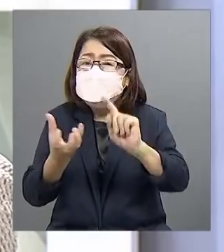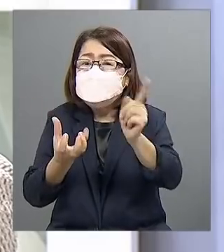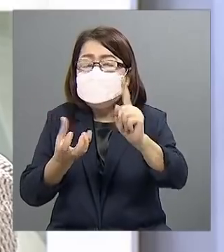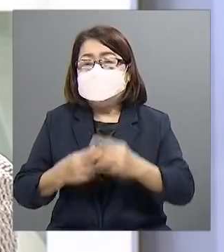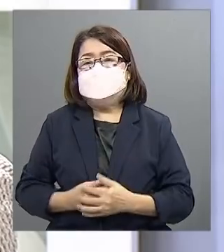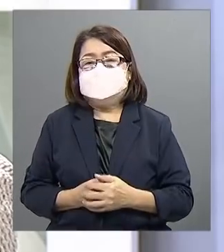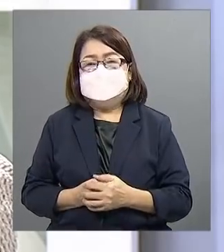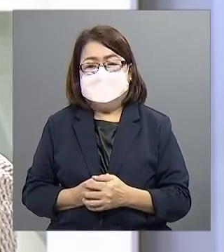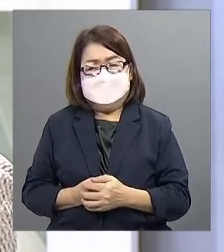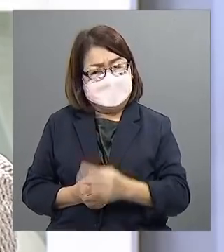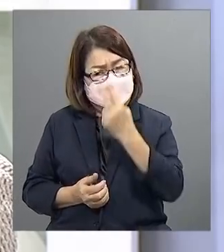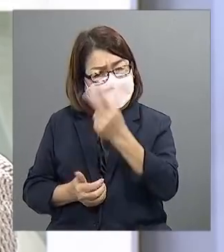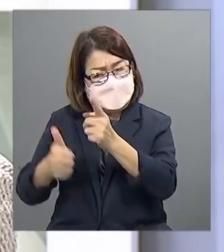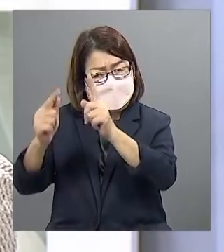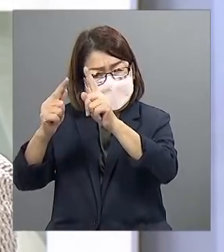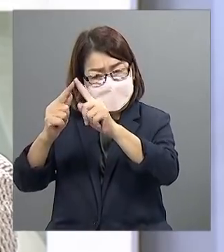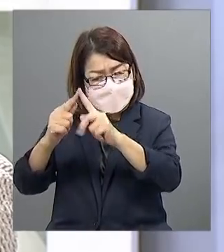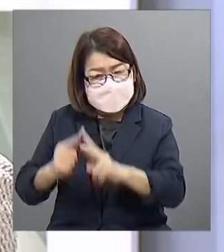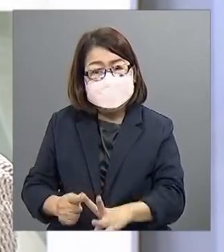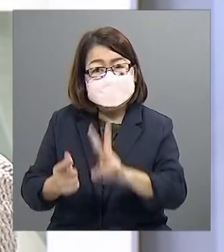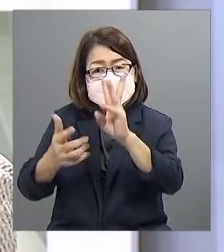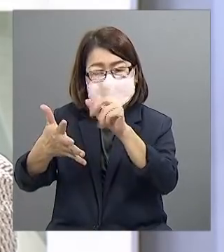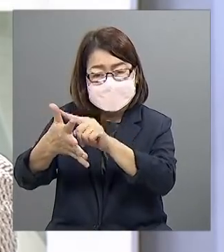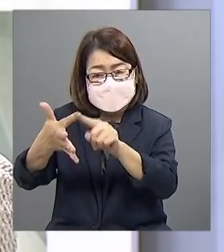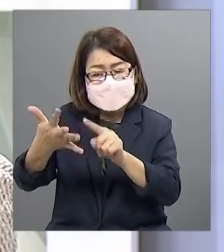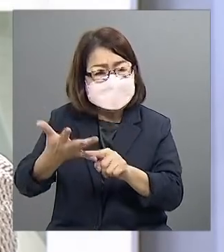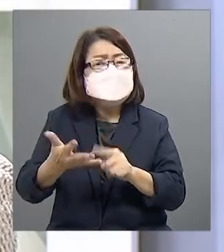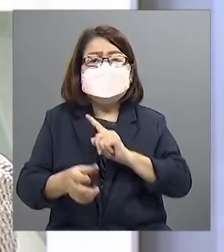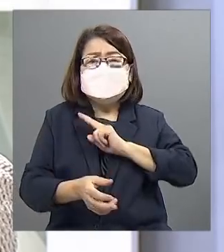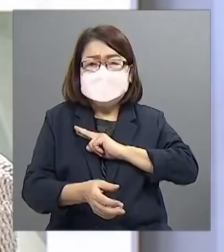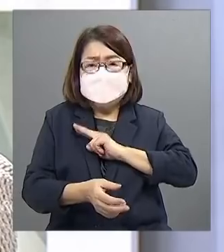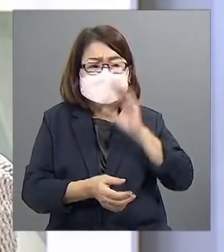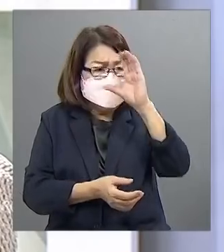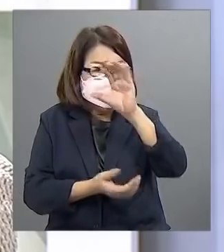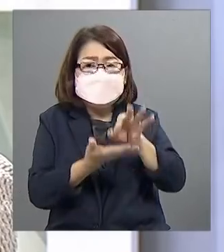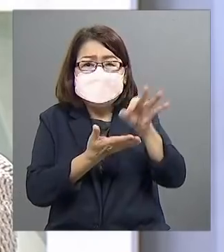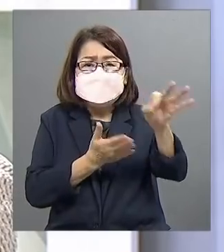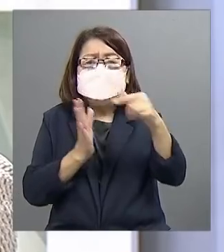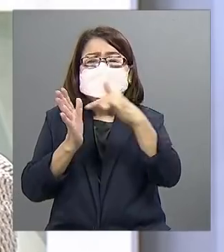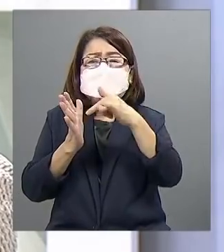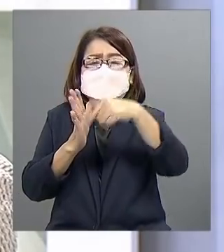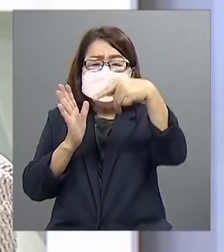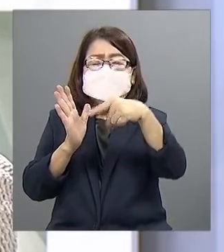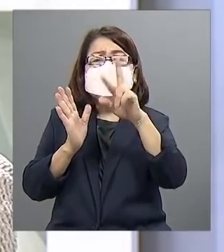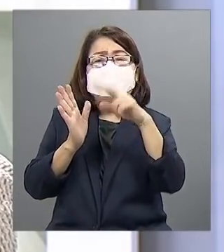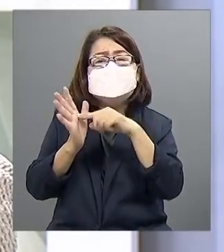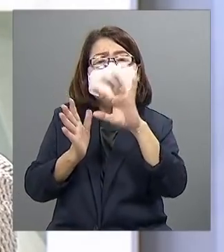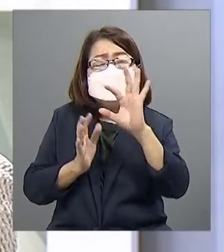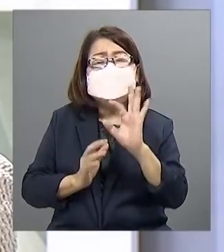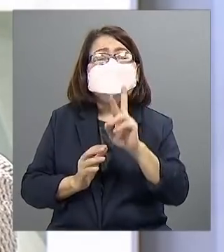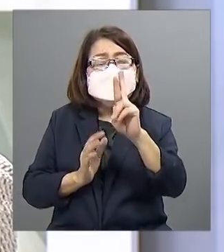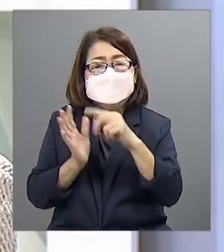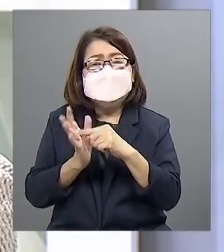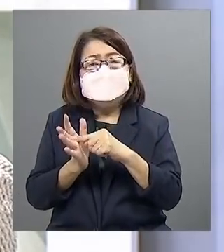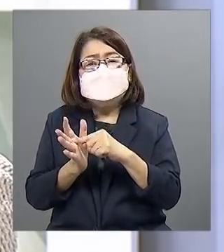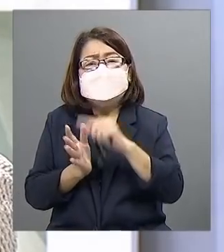6อย่างเนี่ยเราสามารถ หาได้เลย หาซื้อได้เองด้วยนะครับพาราเซตามอลใช่ไหมฮะฟ้าทลายโจรออกซิมิเตอร์หรือว่าตัวเครื่องวัด